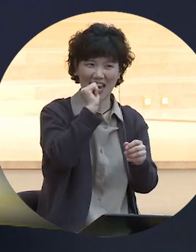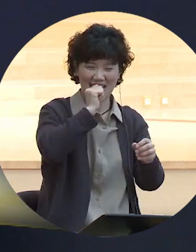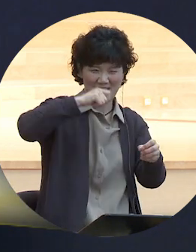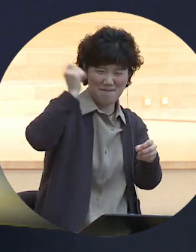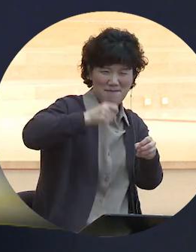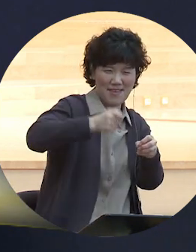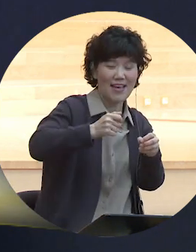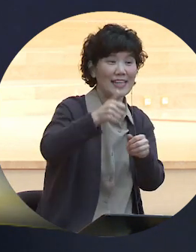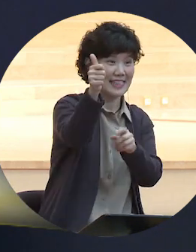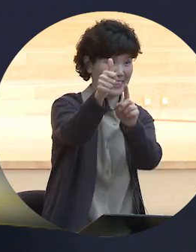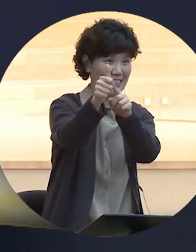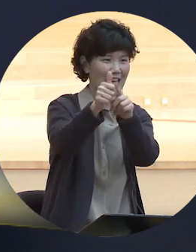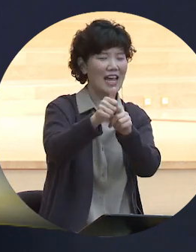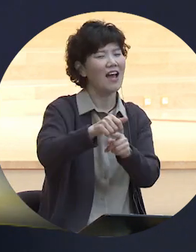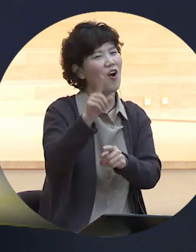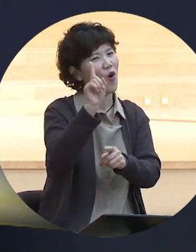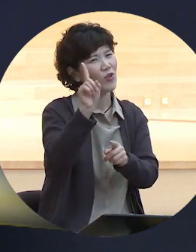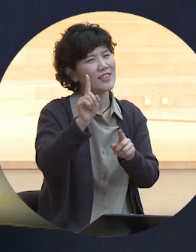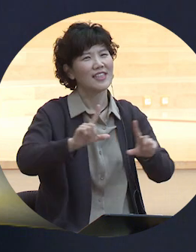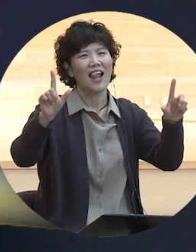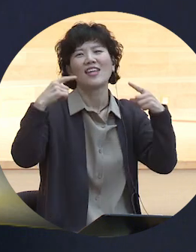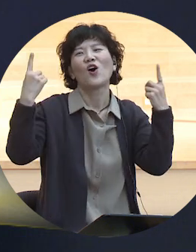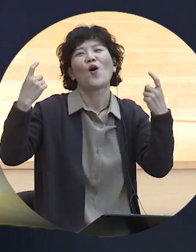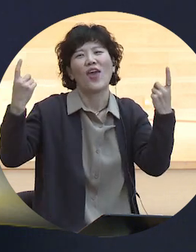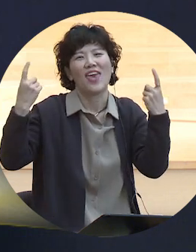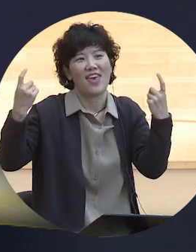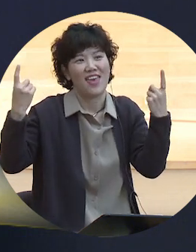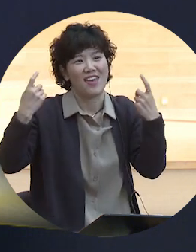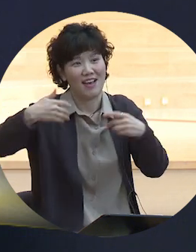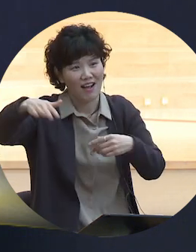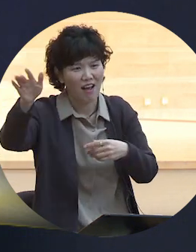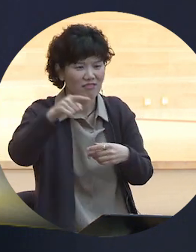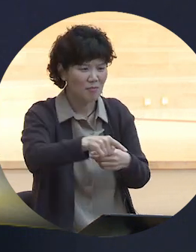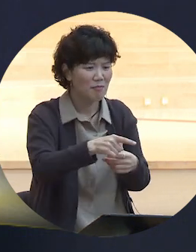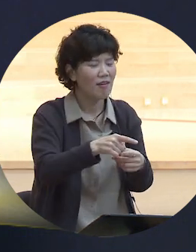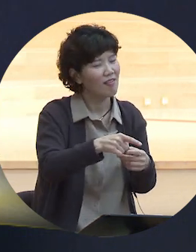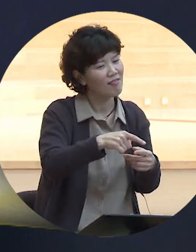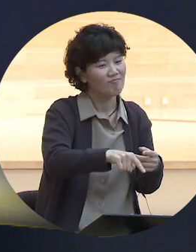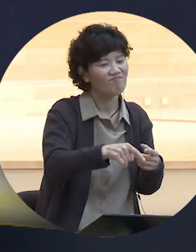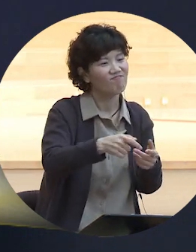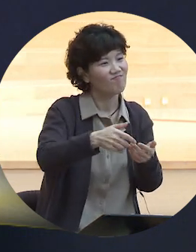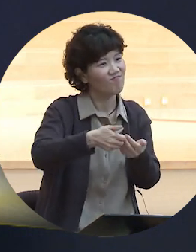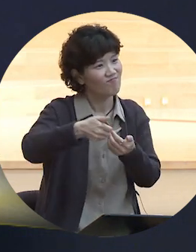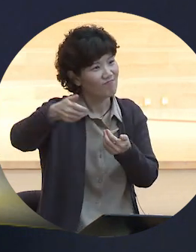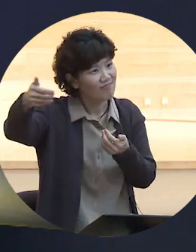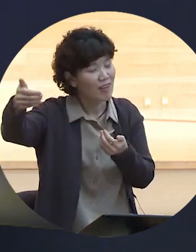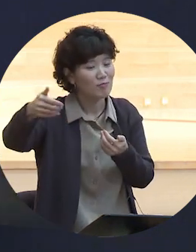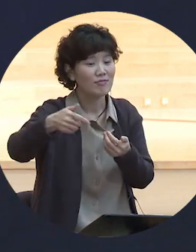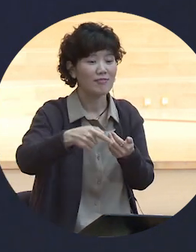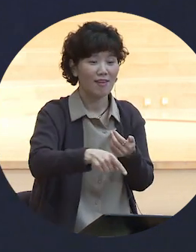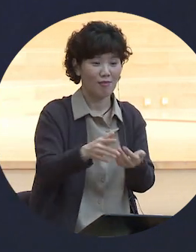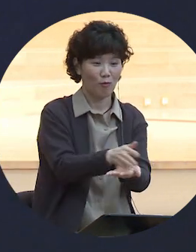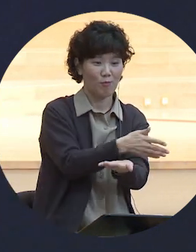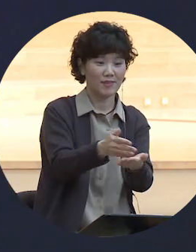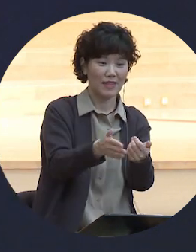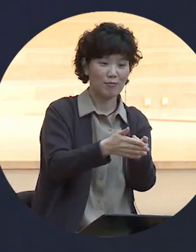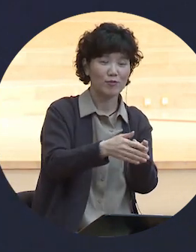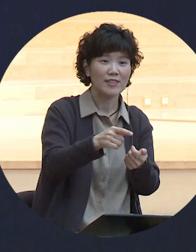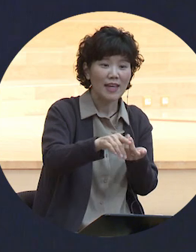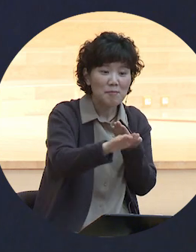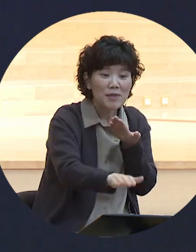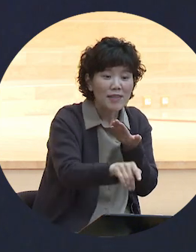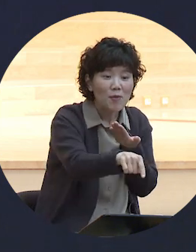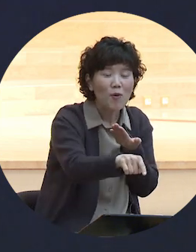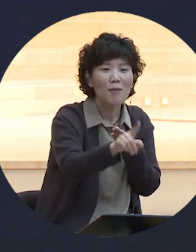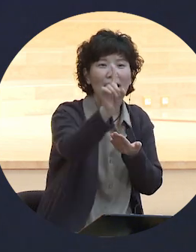대장장이가 한 날은 여행을 떠나게 되어졌어요. 그래서 대장간을 비우게 되어졌습니다. 그런데 그에게는 한참 지금 일을 배우고 있는